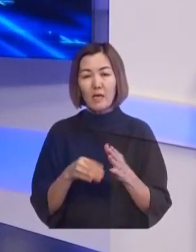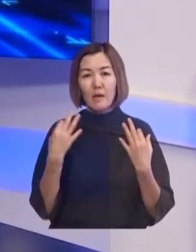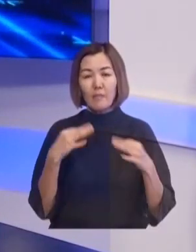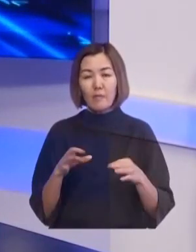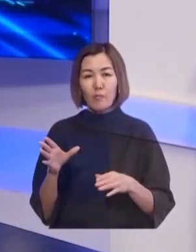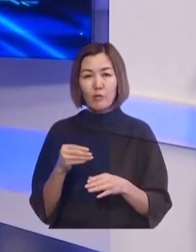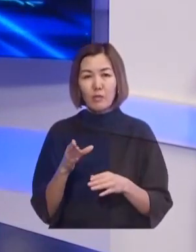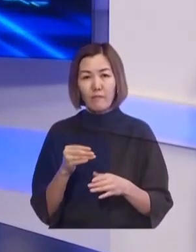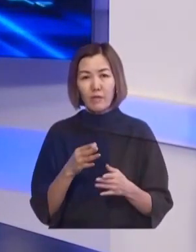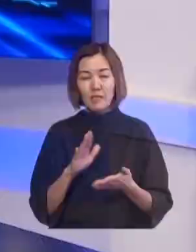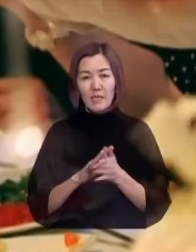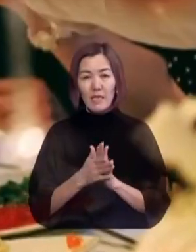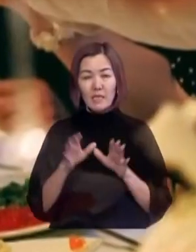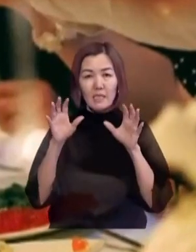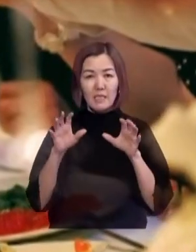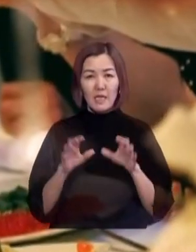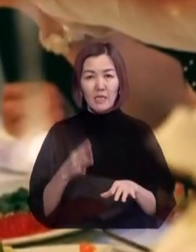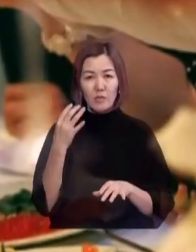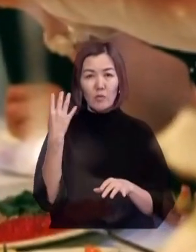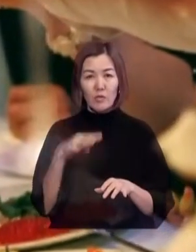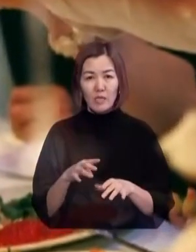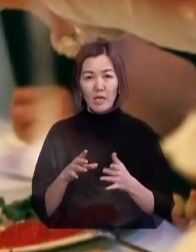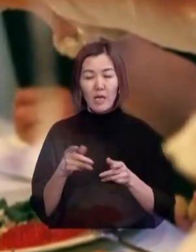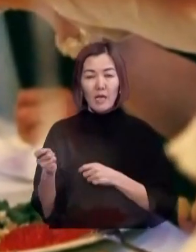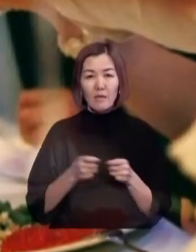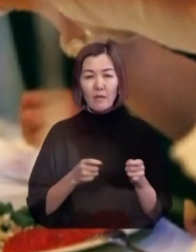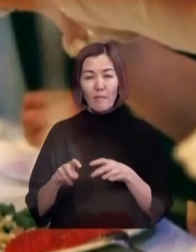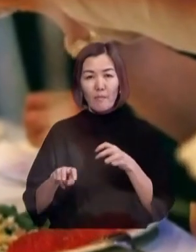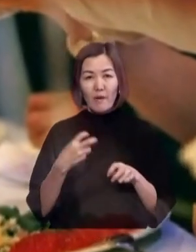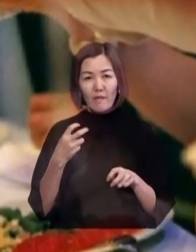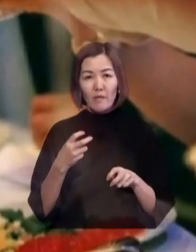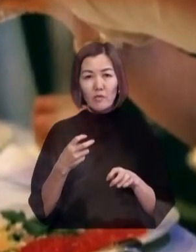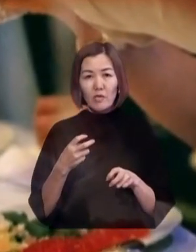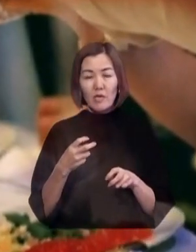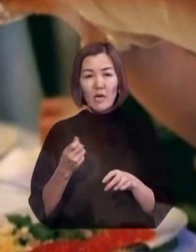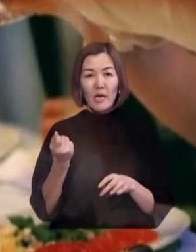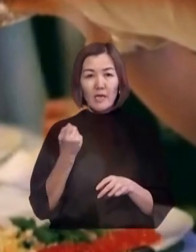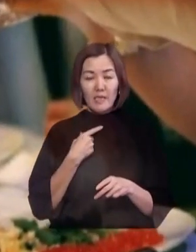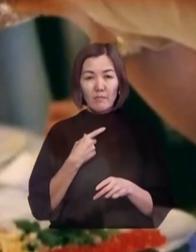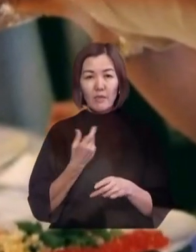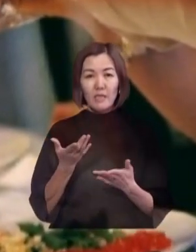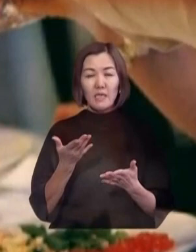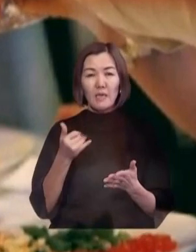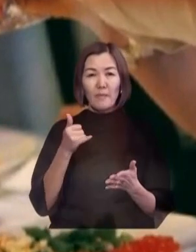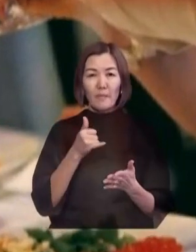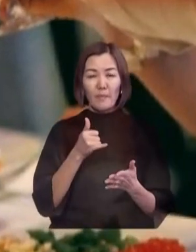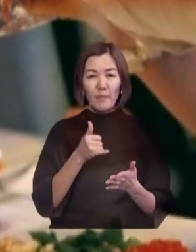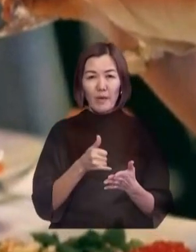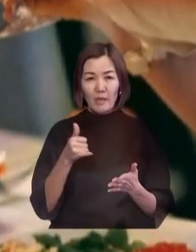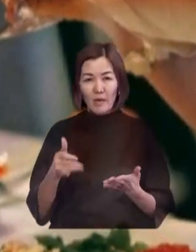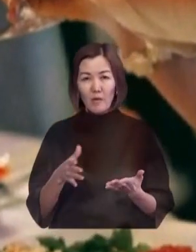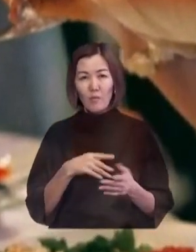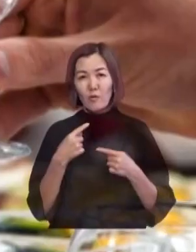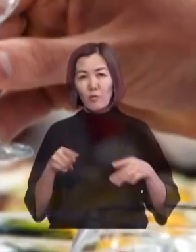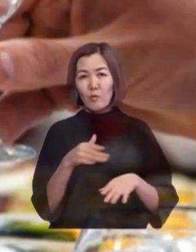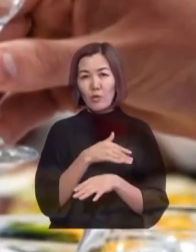пропускным режимом. Согласно статье 440 Кодекса об административных правонарушениях, распитие алкогольных напитков запрещено на улицах и в